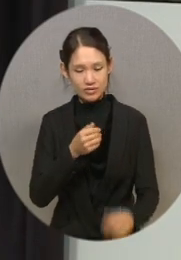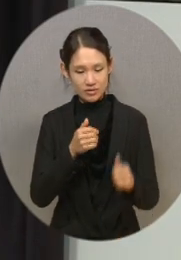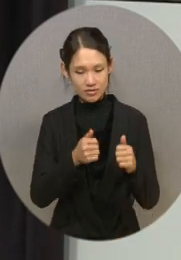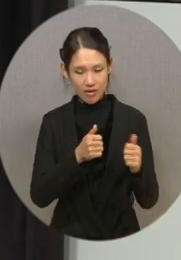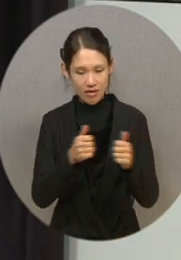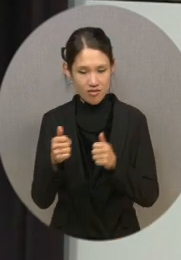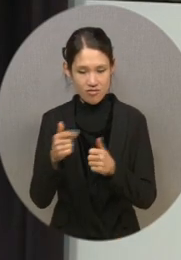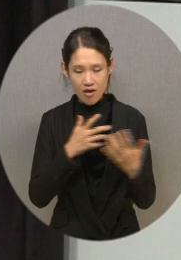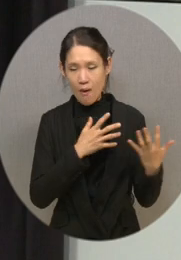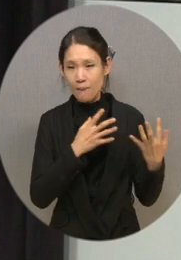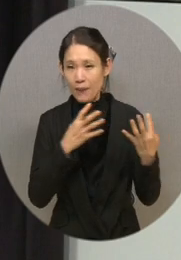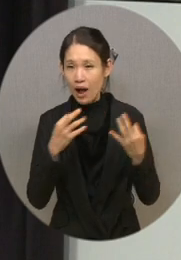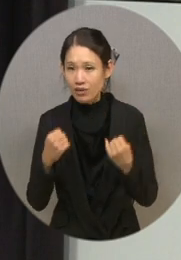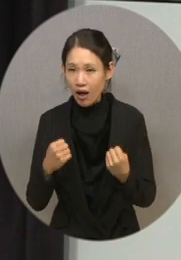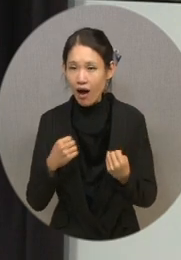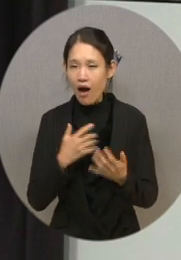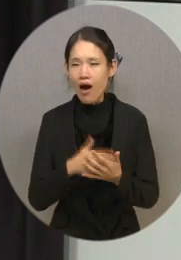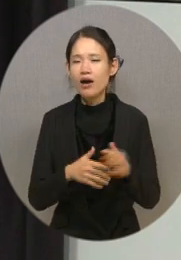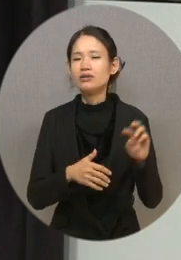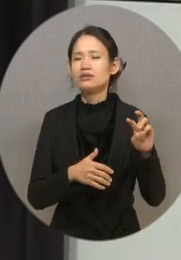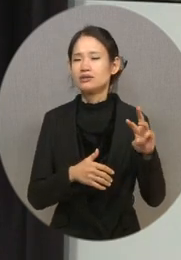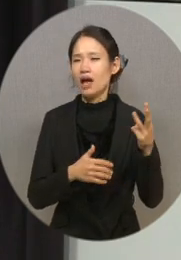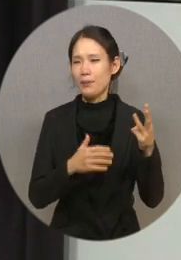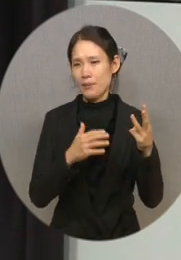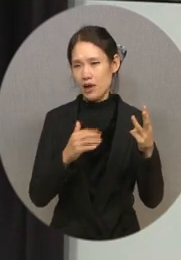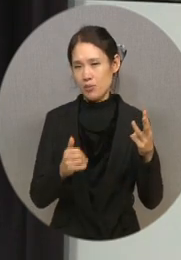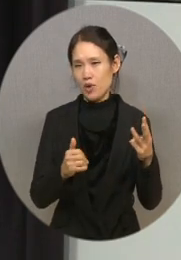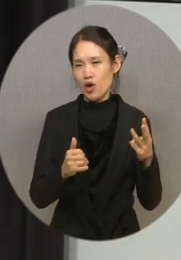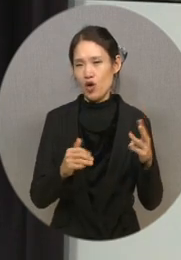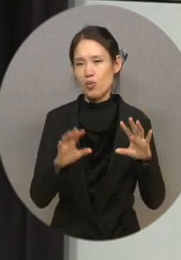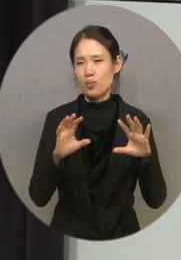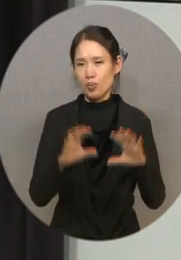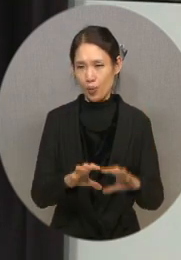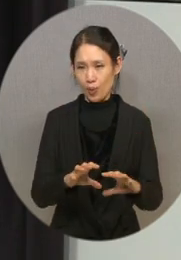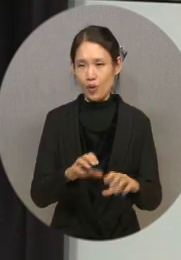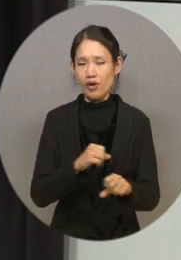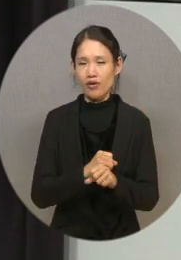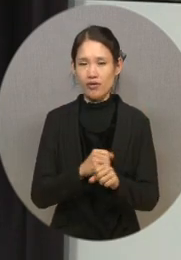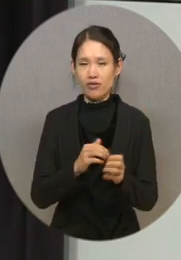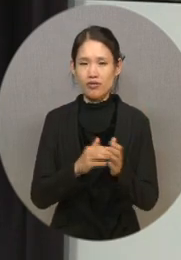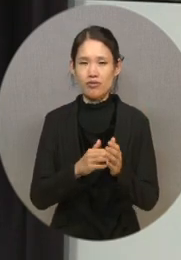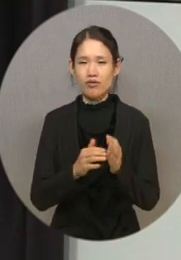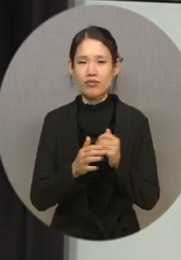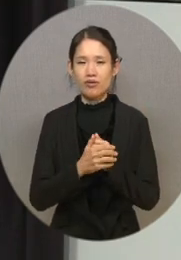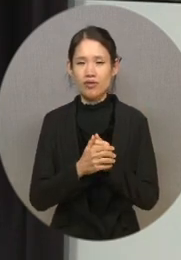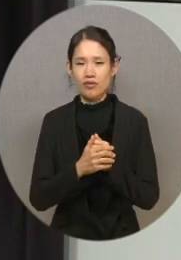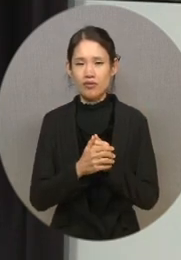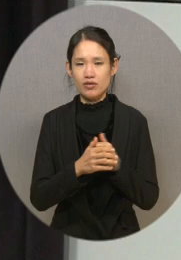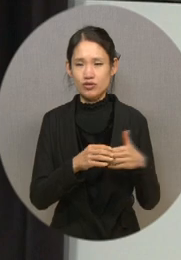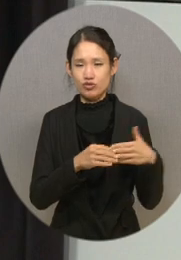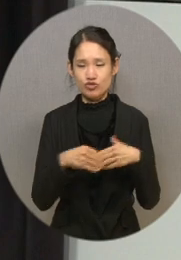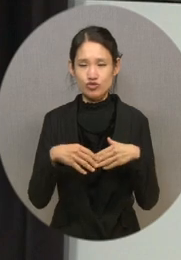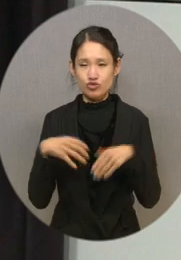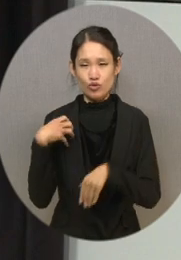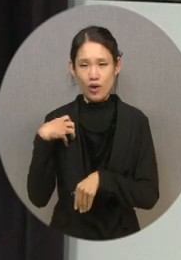그 자리에 한 300여 명이 모이셨더라고. 예, 예. 그 어디에서 이렇게 주관이 됐냐면 대한노인회.